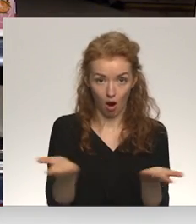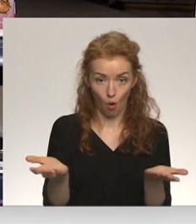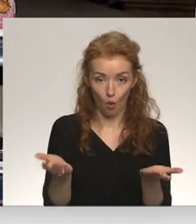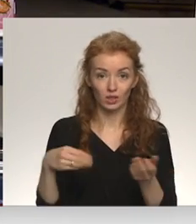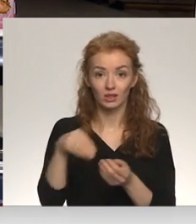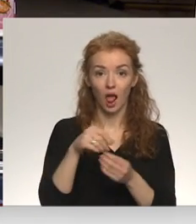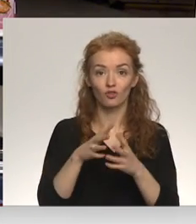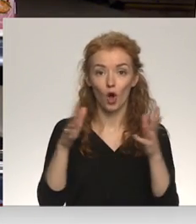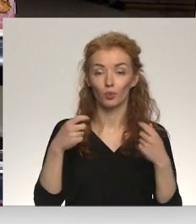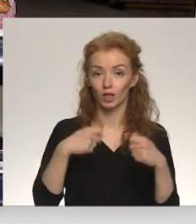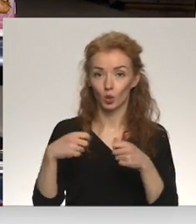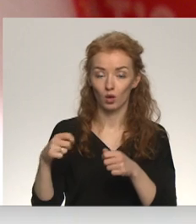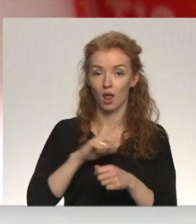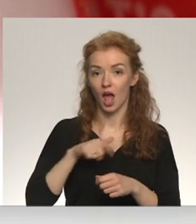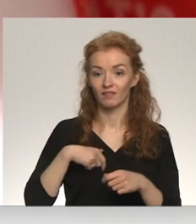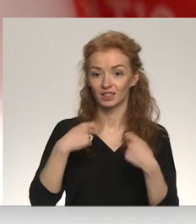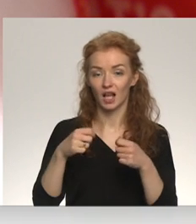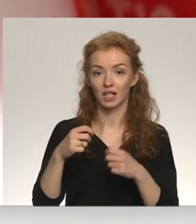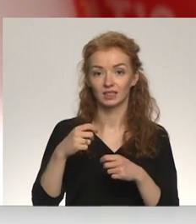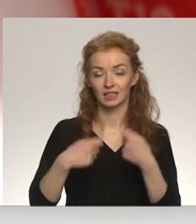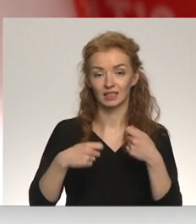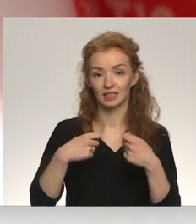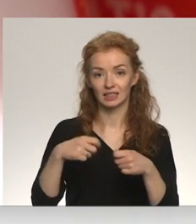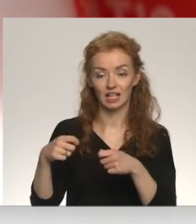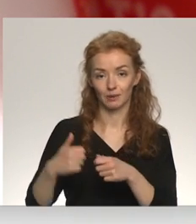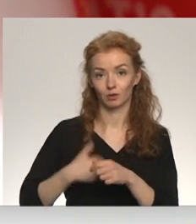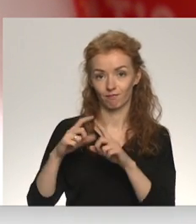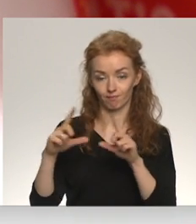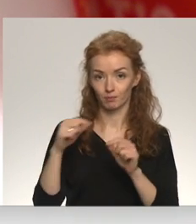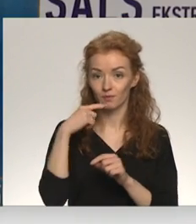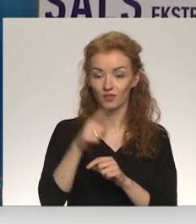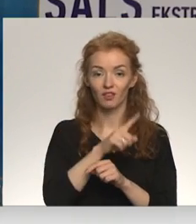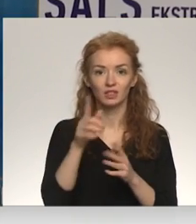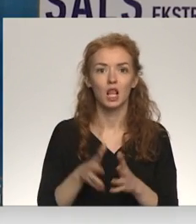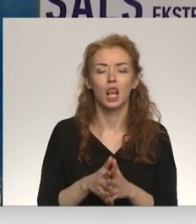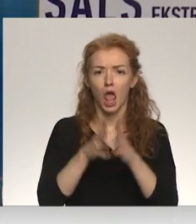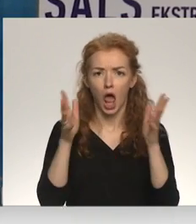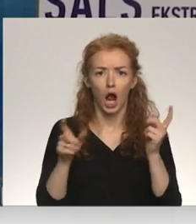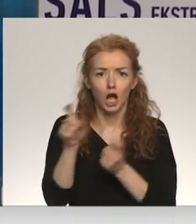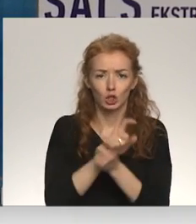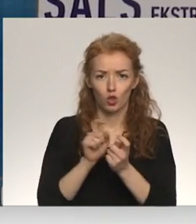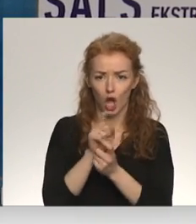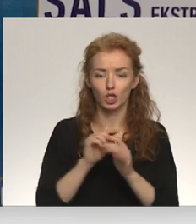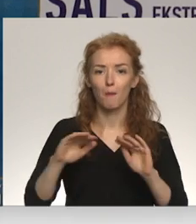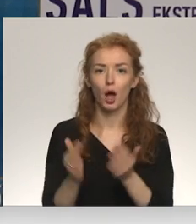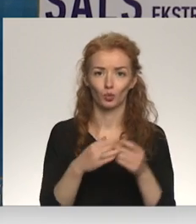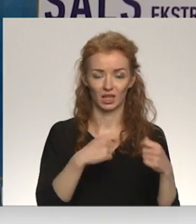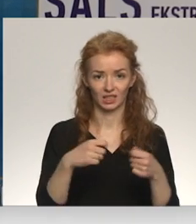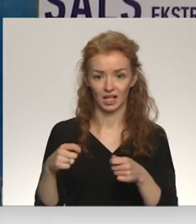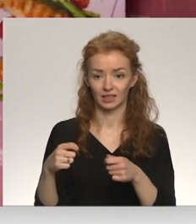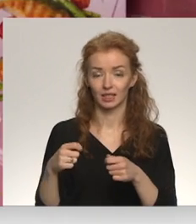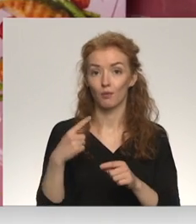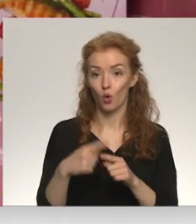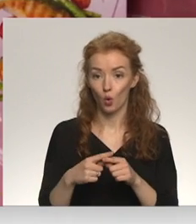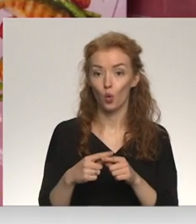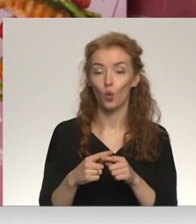Sāls vairumtirgotāji Latvijas sāls tirdzniecības kompānijas stāsta, pašlaik vislielākā ažiotāža ir tieši mazumtirdzniecībā. Ilmārs